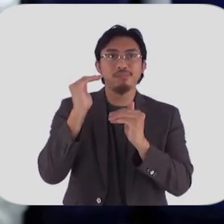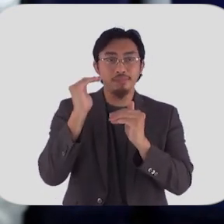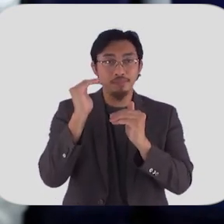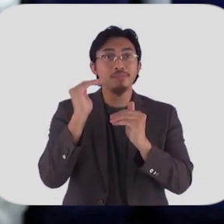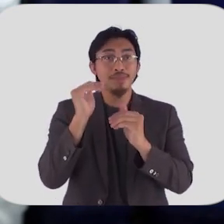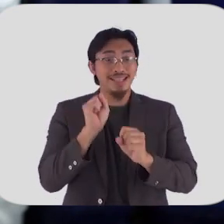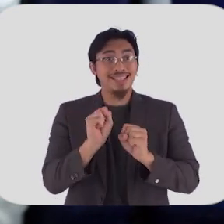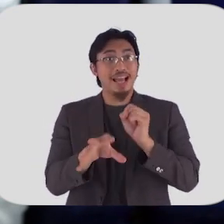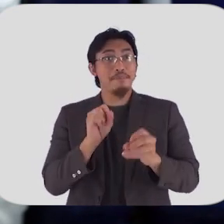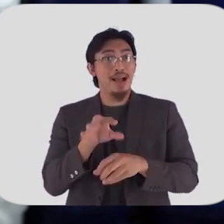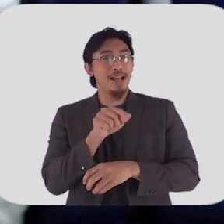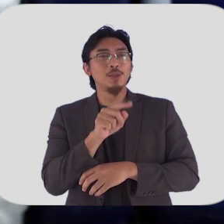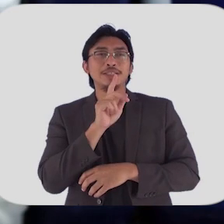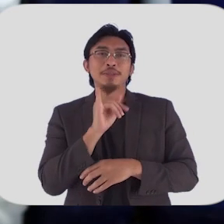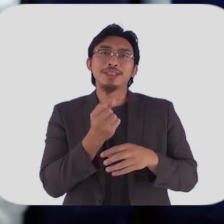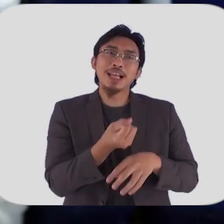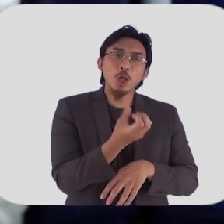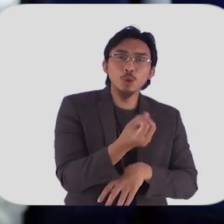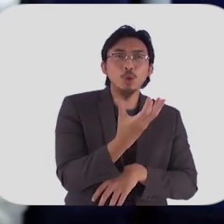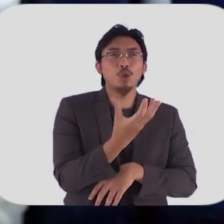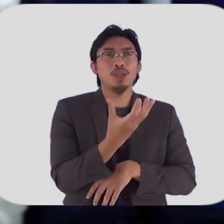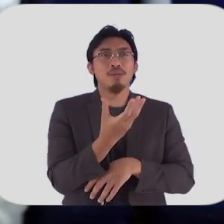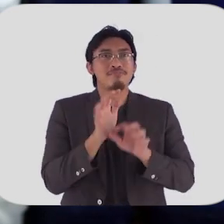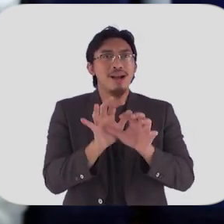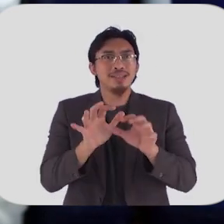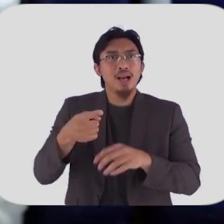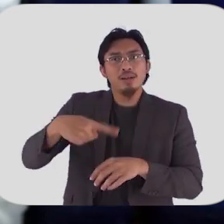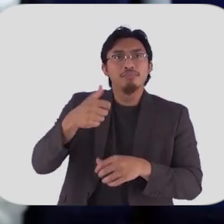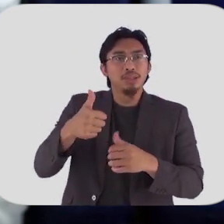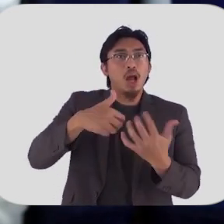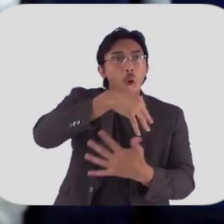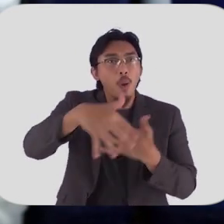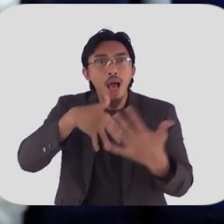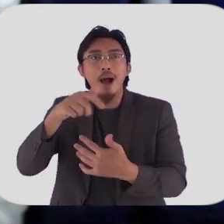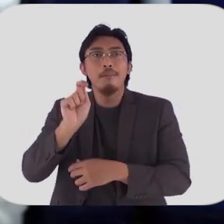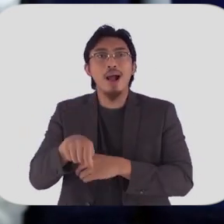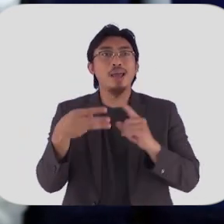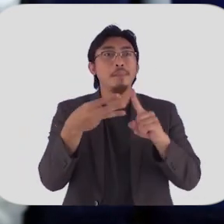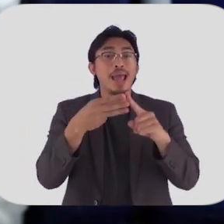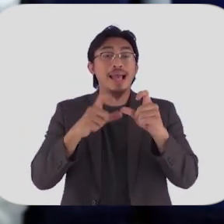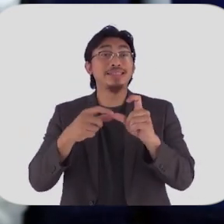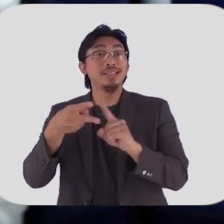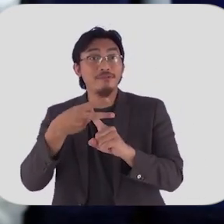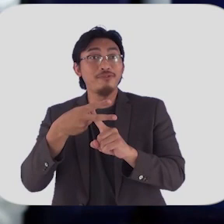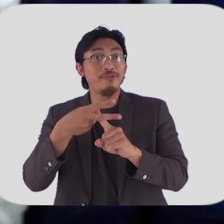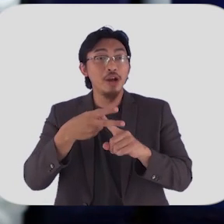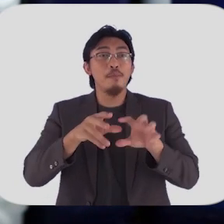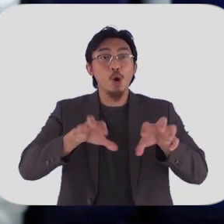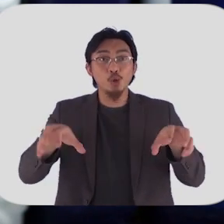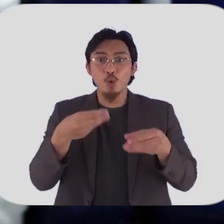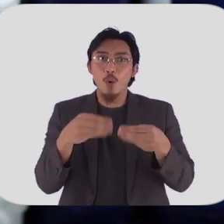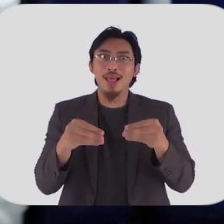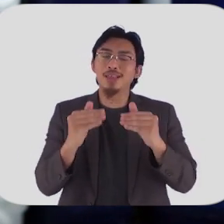sampah basah atau sampah dari pasar ini, sampah sayur gitu ya, mayoritas itu bisa diolah juga menggunakan BASF dan menghasilkan produk dengan